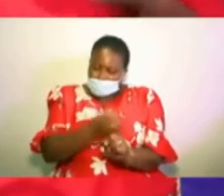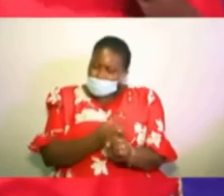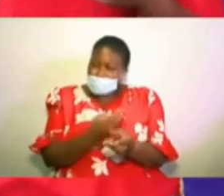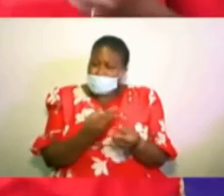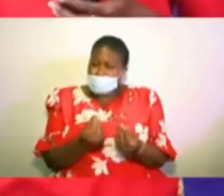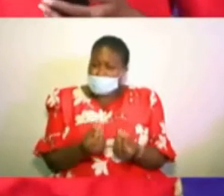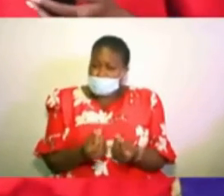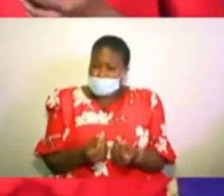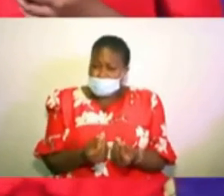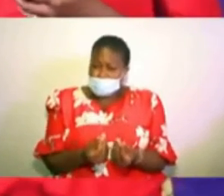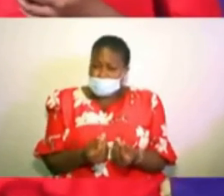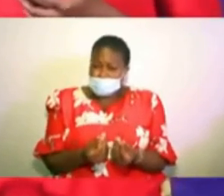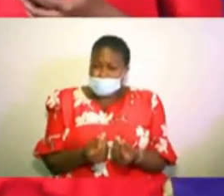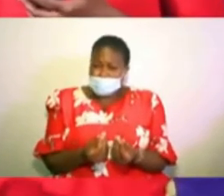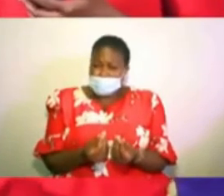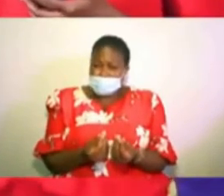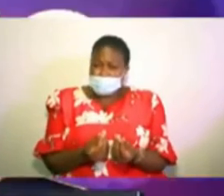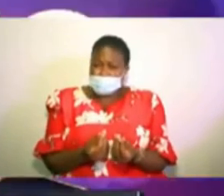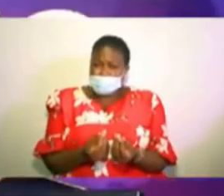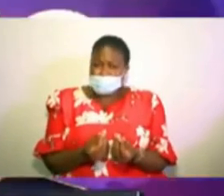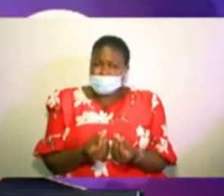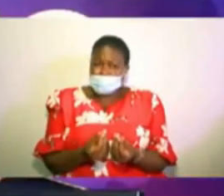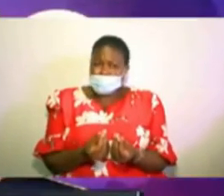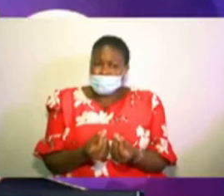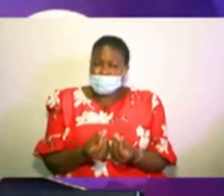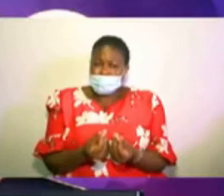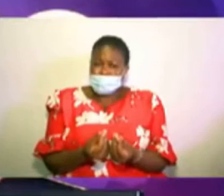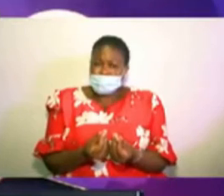la poussière de la terre.